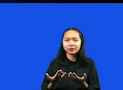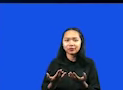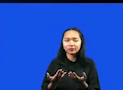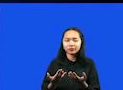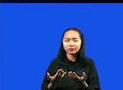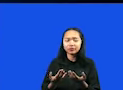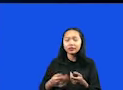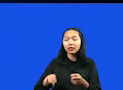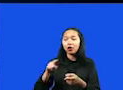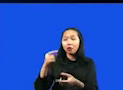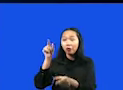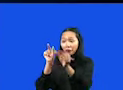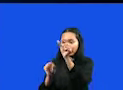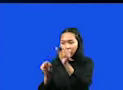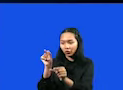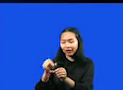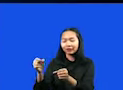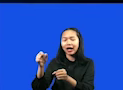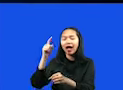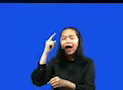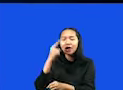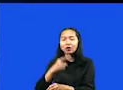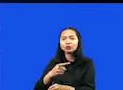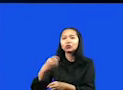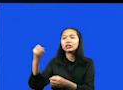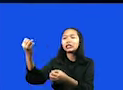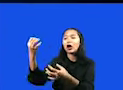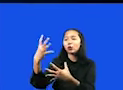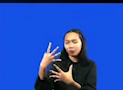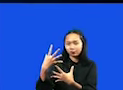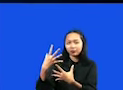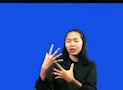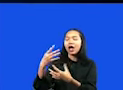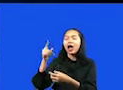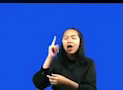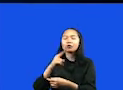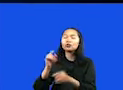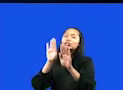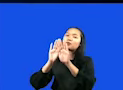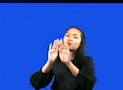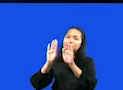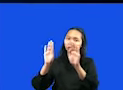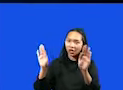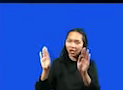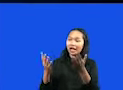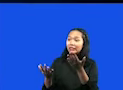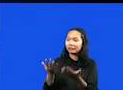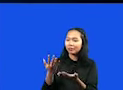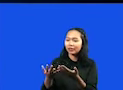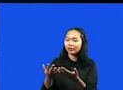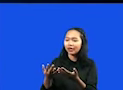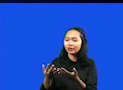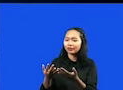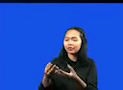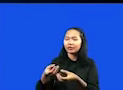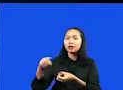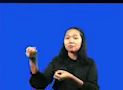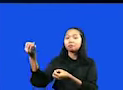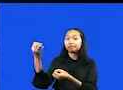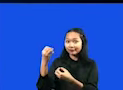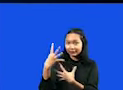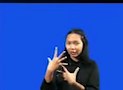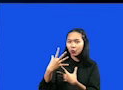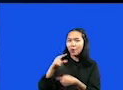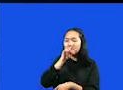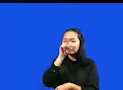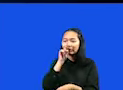dirangkul mereka pasti akan terbuk apagiul terbukanya zaman sekarang ini informasi mereka berpikirnya lebih terbuka